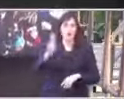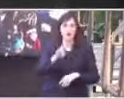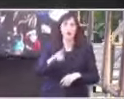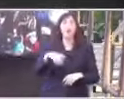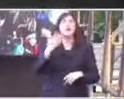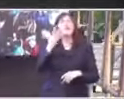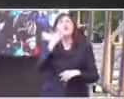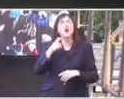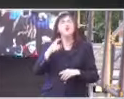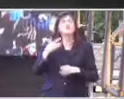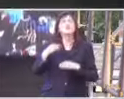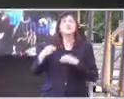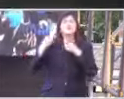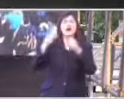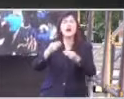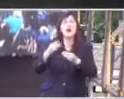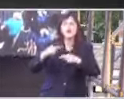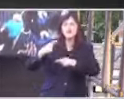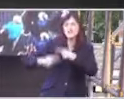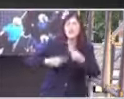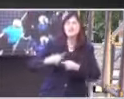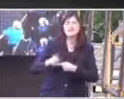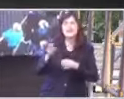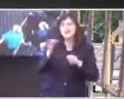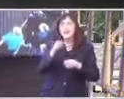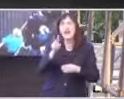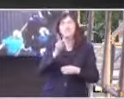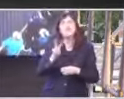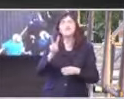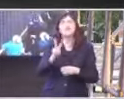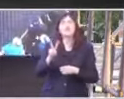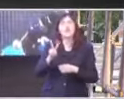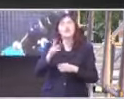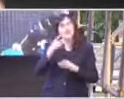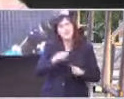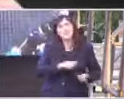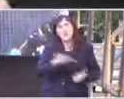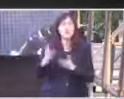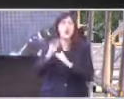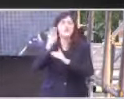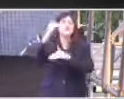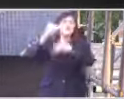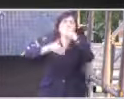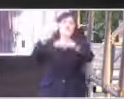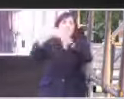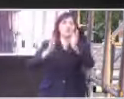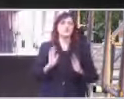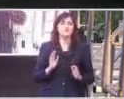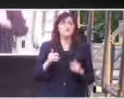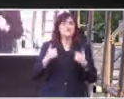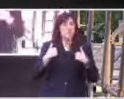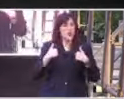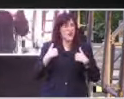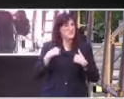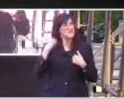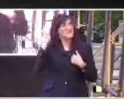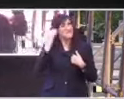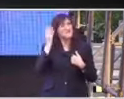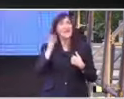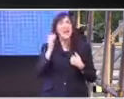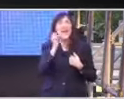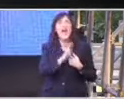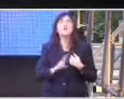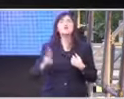che sognano le liste transnazionali l'Europa per noi non è un insieme di regole per noi l'Europa un insieme di valori